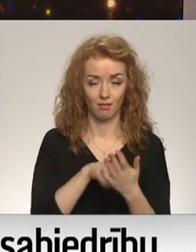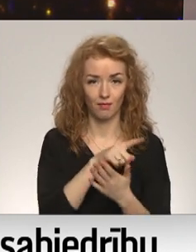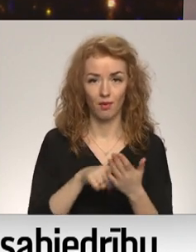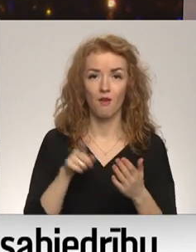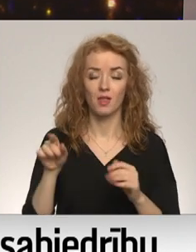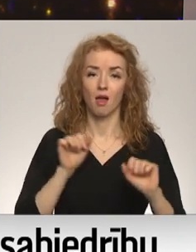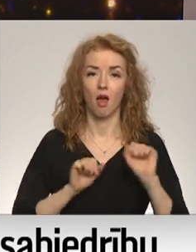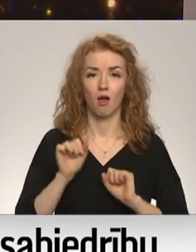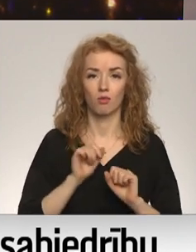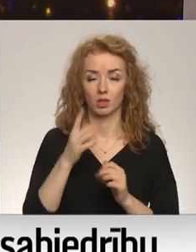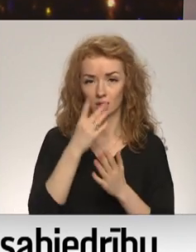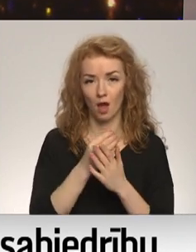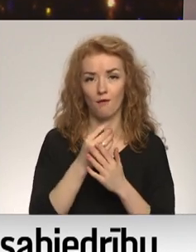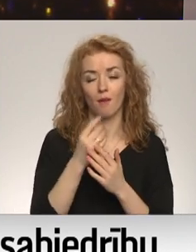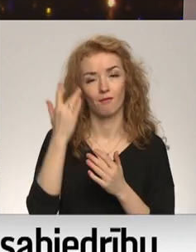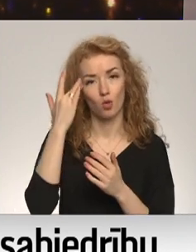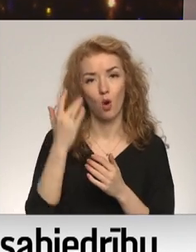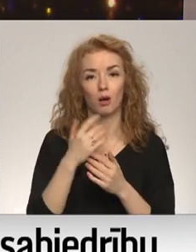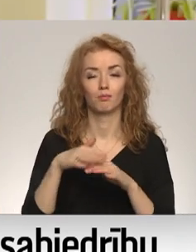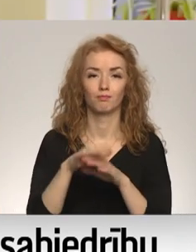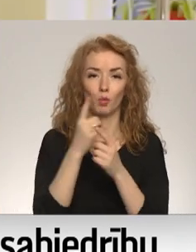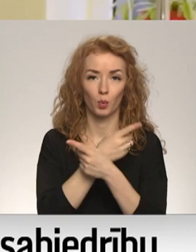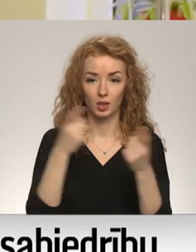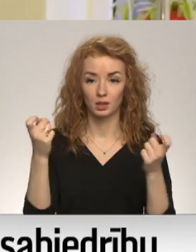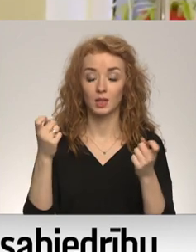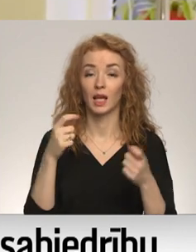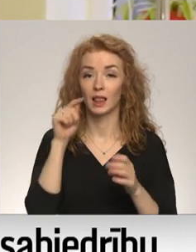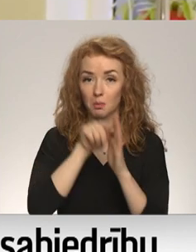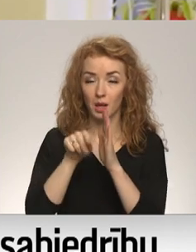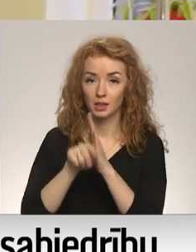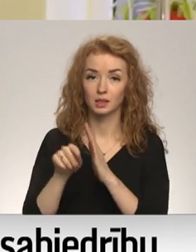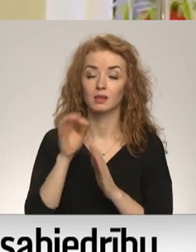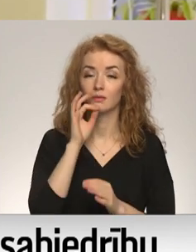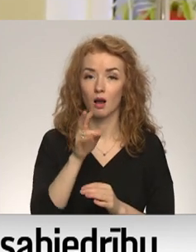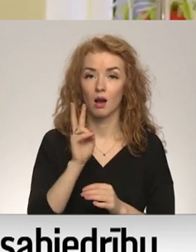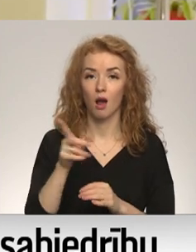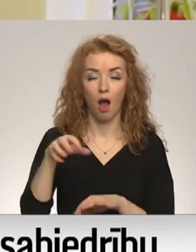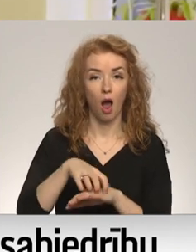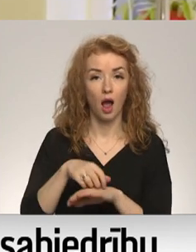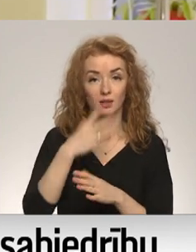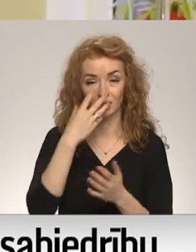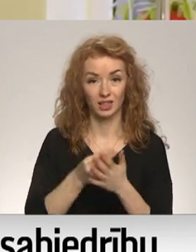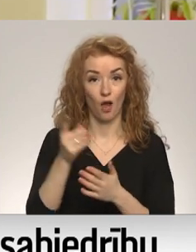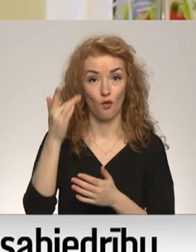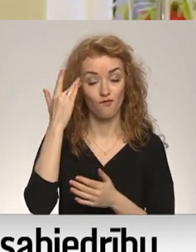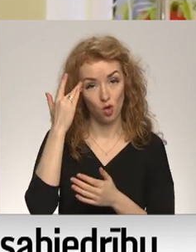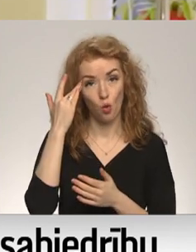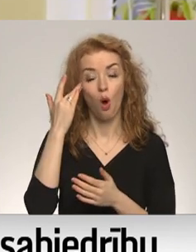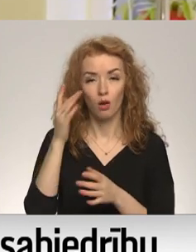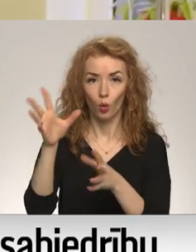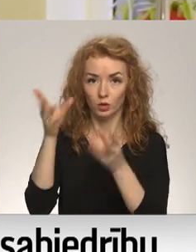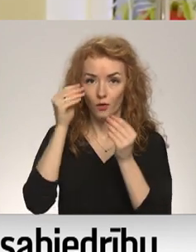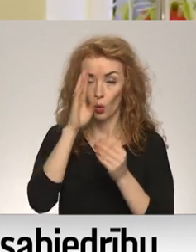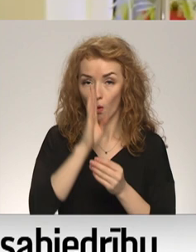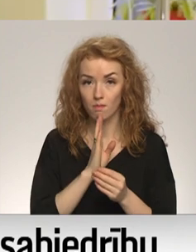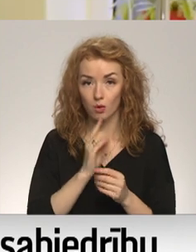personiskā viedokļa paušanas publiskajā telpā. Inspekcijā pamato, ka pacienti ārstes privāto viedokli var uztvert kā ārsta ieteikumus,